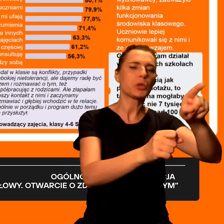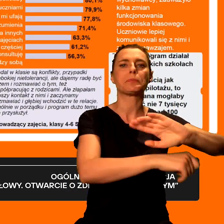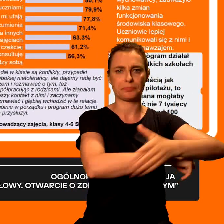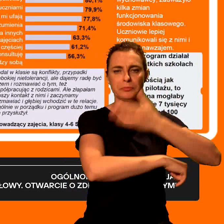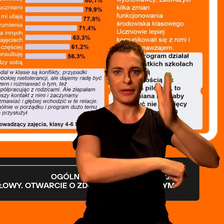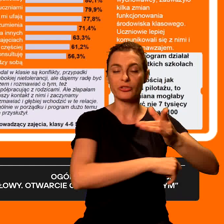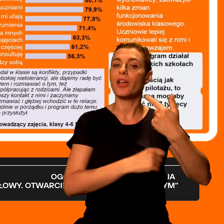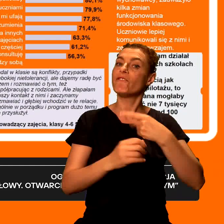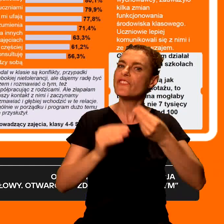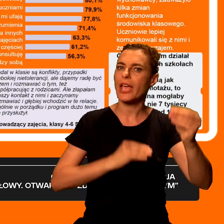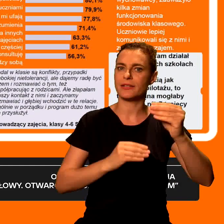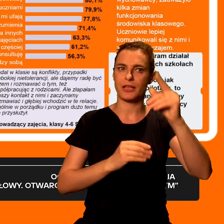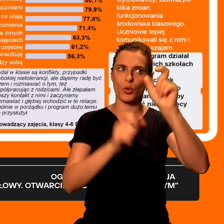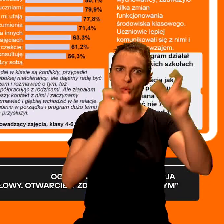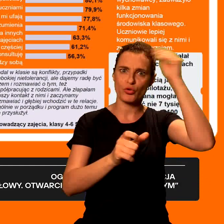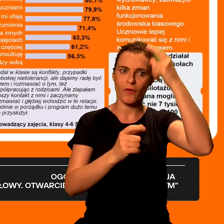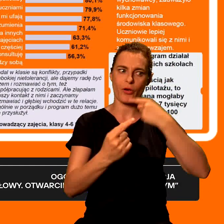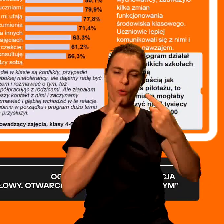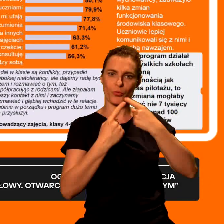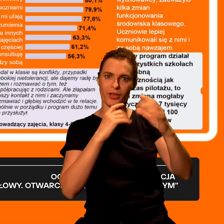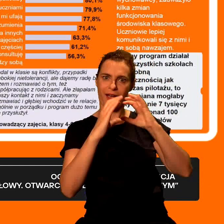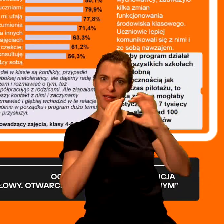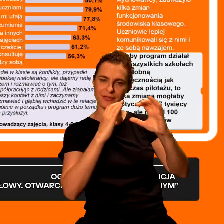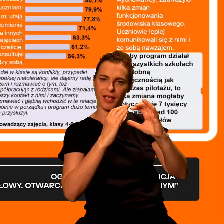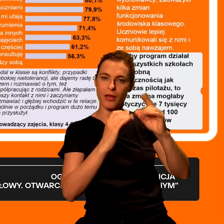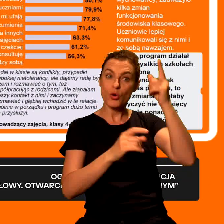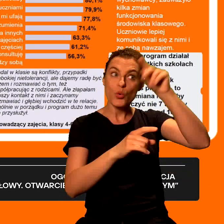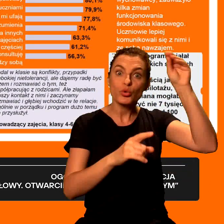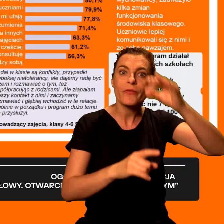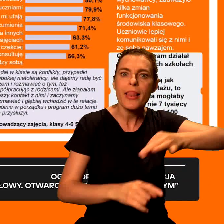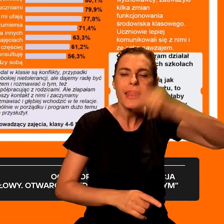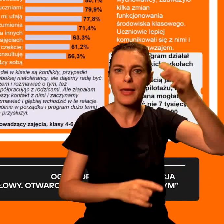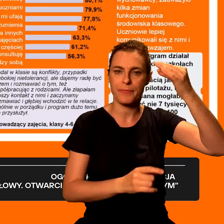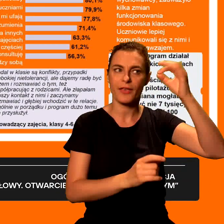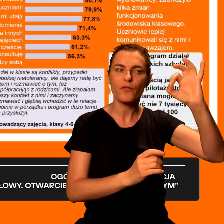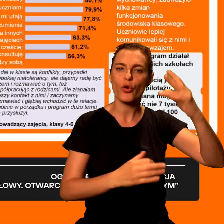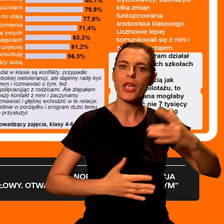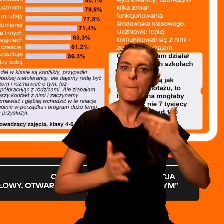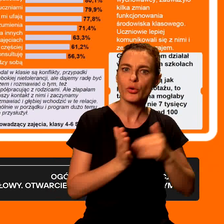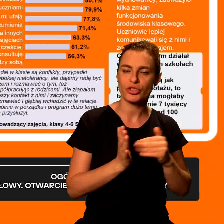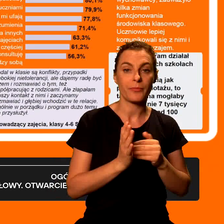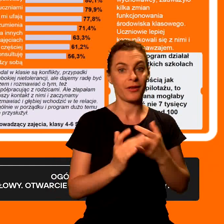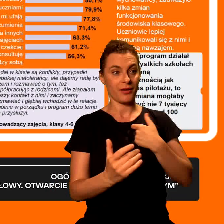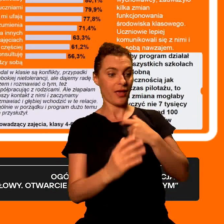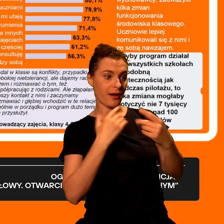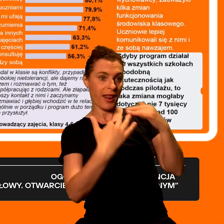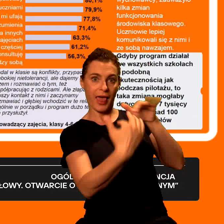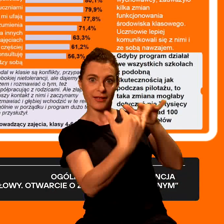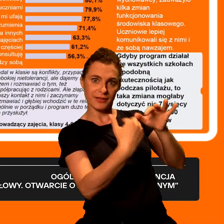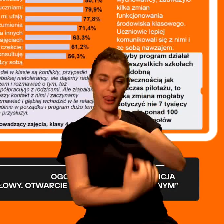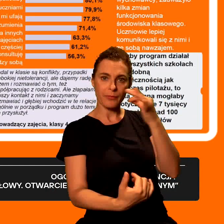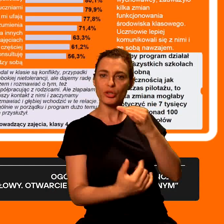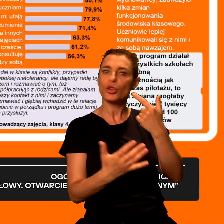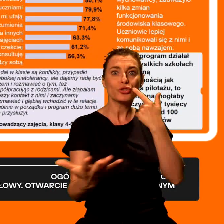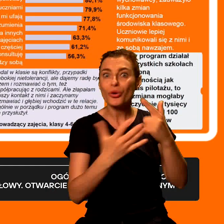bardziej otwarcie komunikują się ze mną. Uczniowie lepiej komunikują swoje potrzeby. Mam lepsze relacje z uczniami. Słuchajcie, to są odsetki w